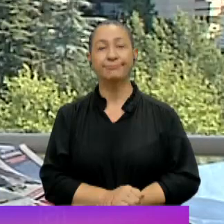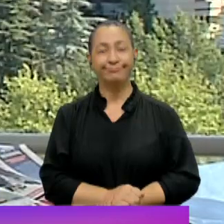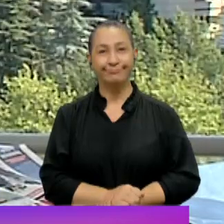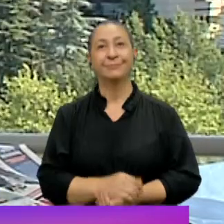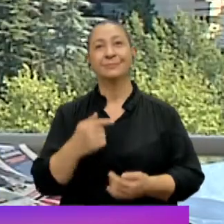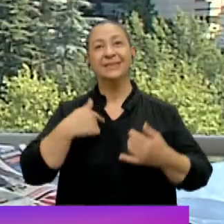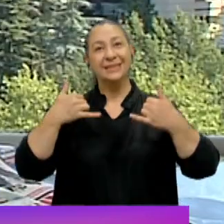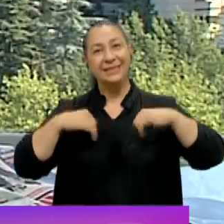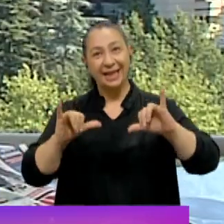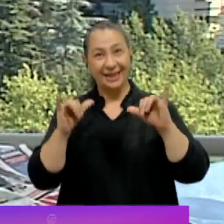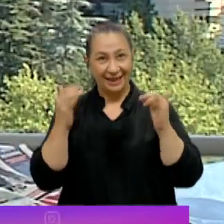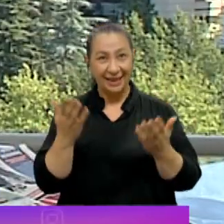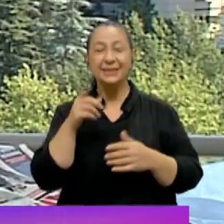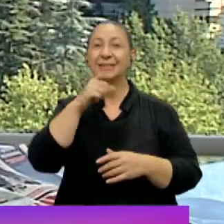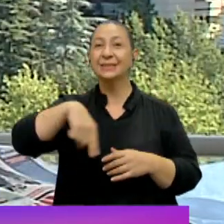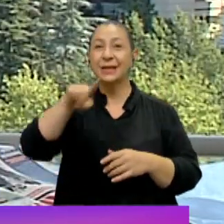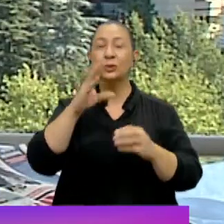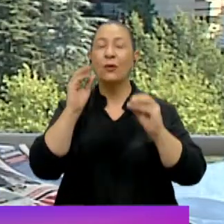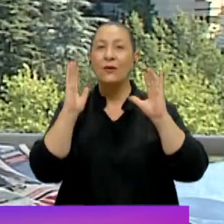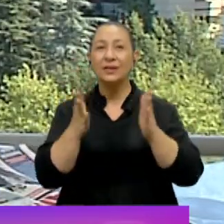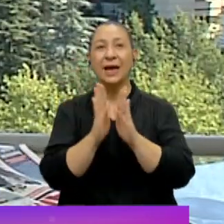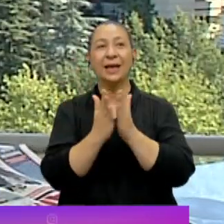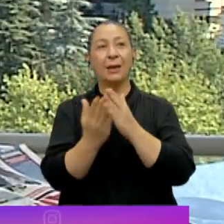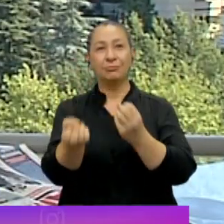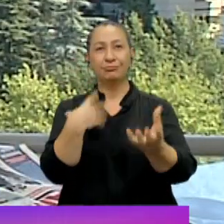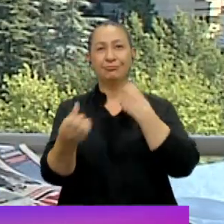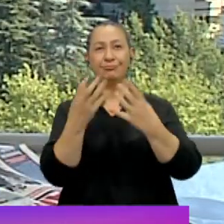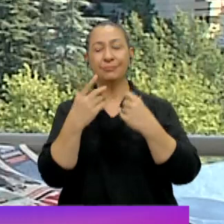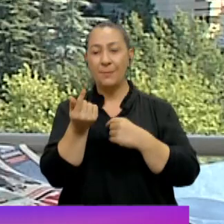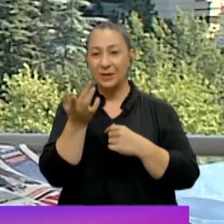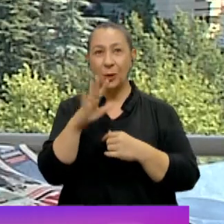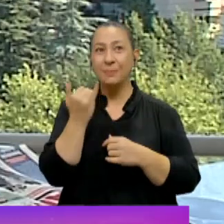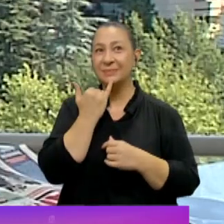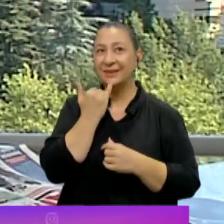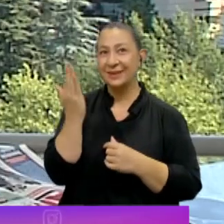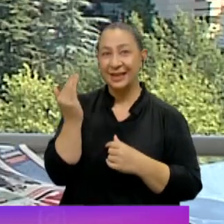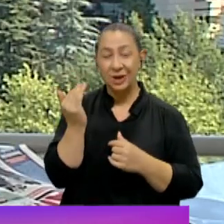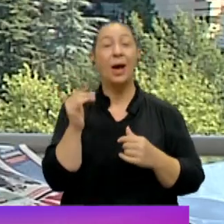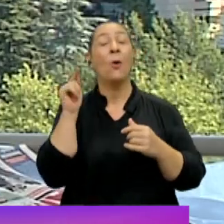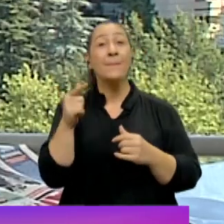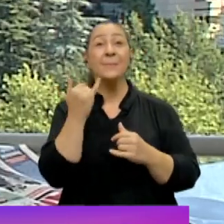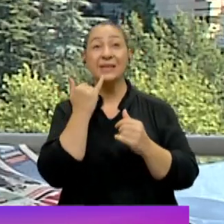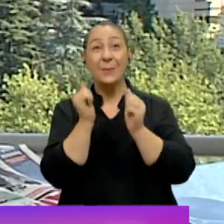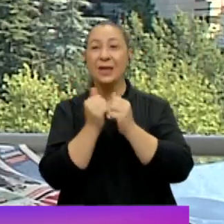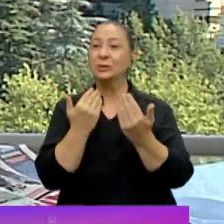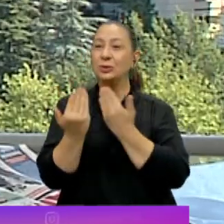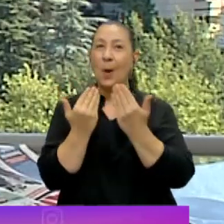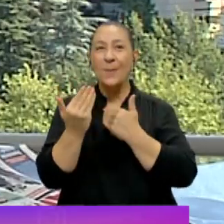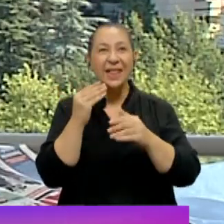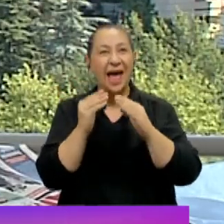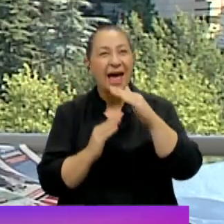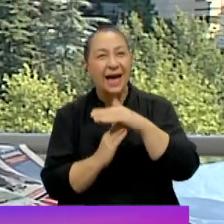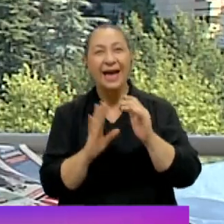Efendim biz tatildeyken sizlerden çok sayıda kitap geldi. Az sonra da bir misafirimiz olacak. Belki misafirimizle sohbet